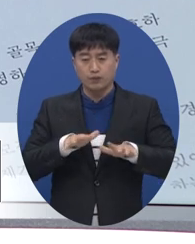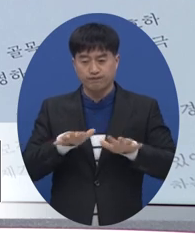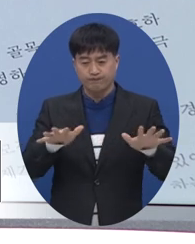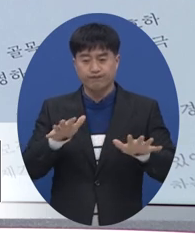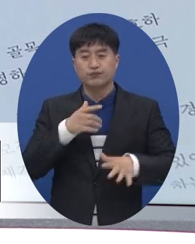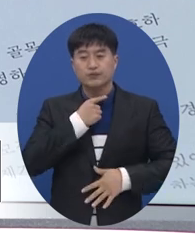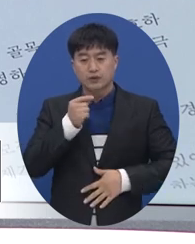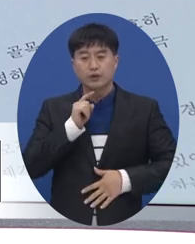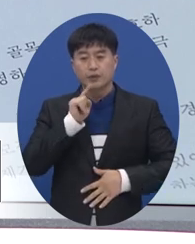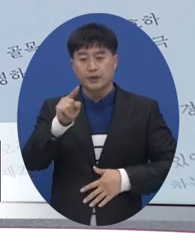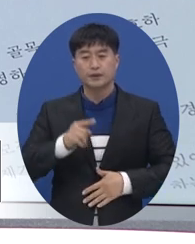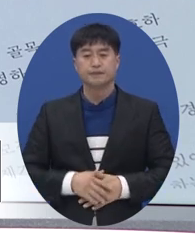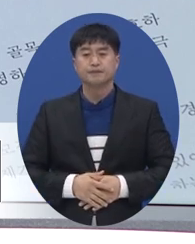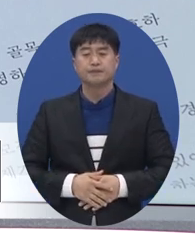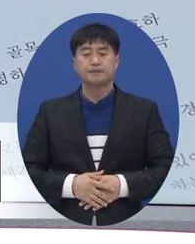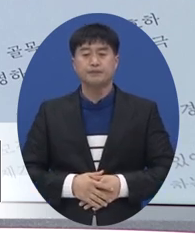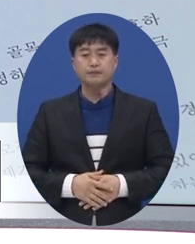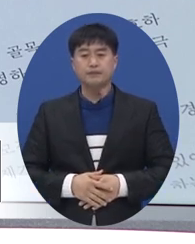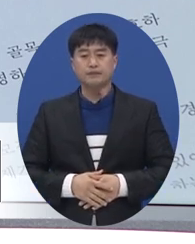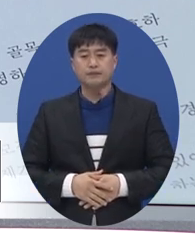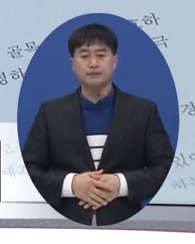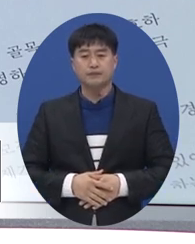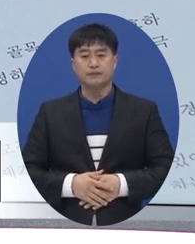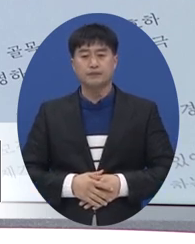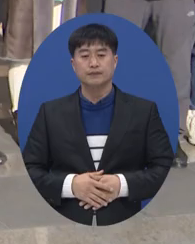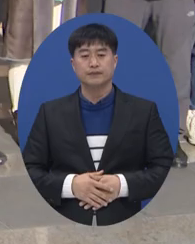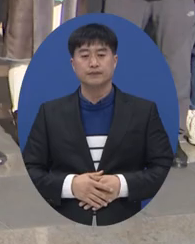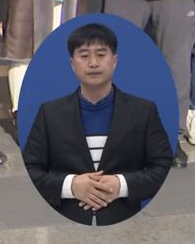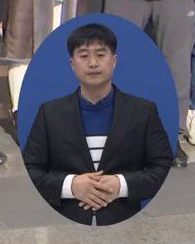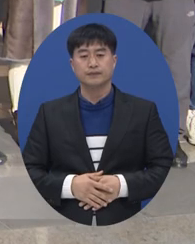입장입니다. 보도에 한선지 기자입니다.